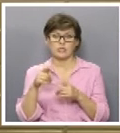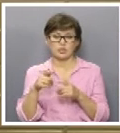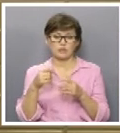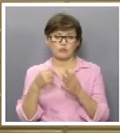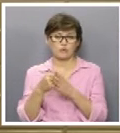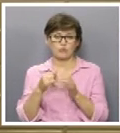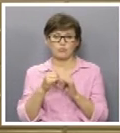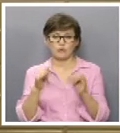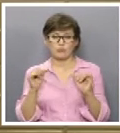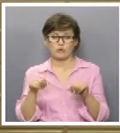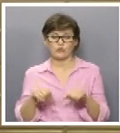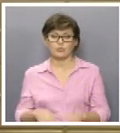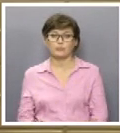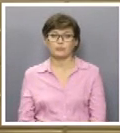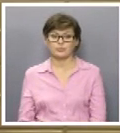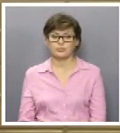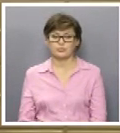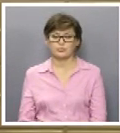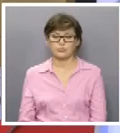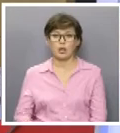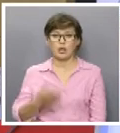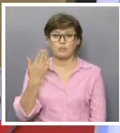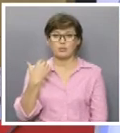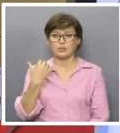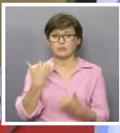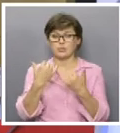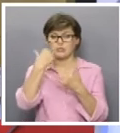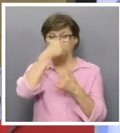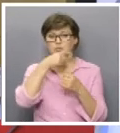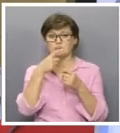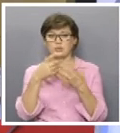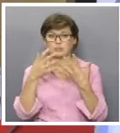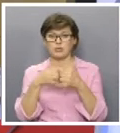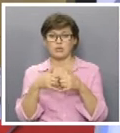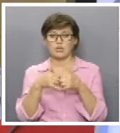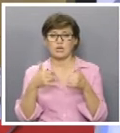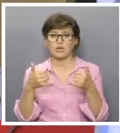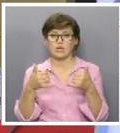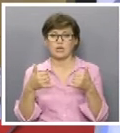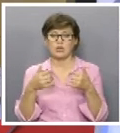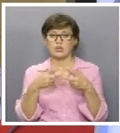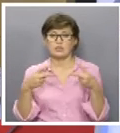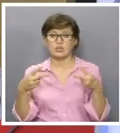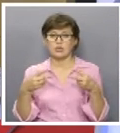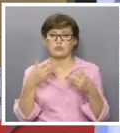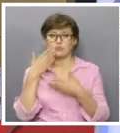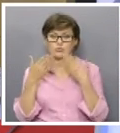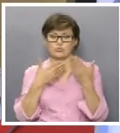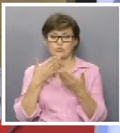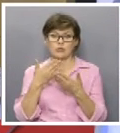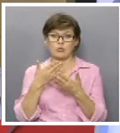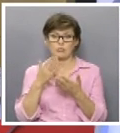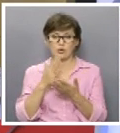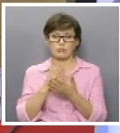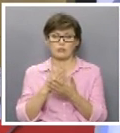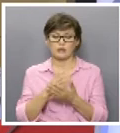мүмкін. Ал былтырғы мен биылғы санақтарды салыстырсақ, сұраныс бар ма? Сатып алушылар орнатып жатқандар?